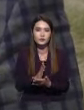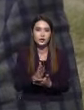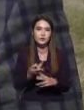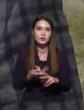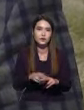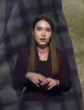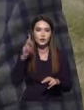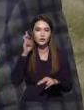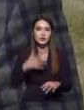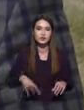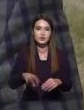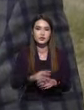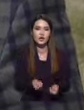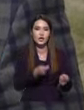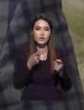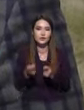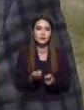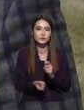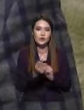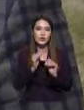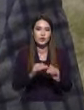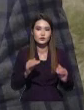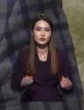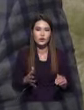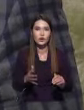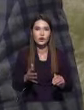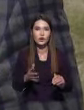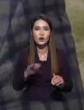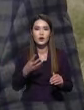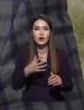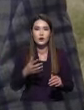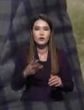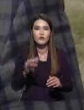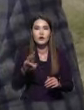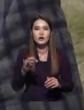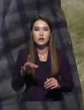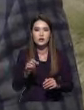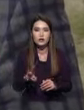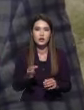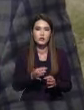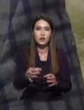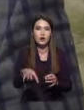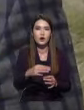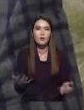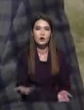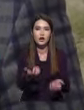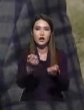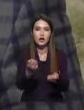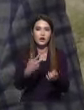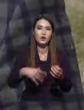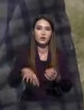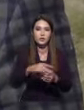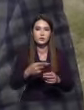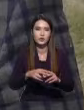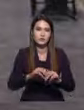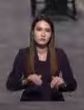үкіметтің жағынан үлкен көмектің арқасында, мына ауыл азаматтарының арқасында, Алла Тағаланың бір жағынан өзіне қолдағанның арқасында мен осындай халға жеттім деп